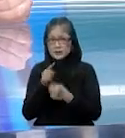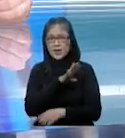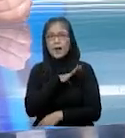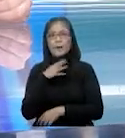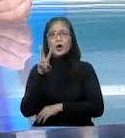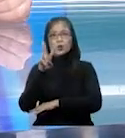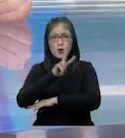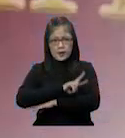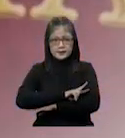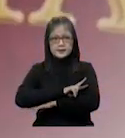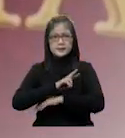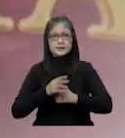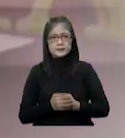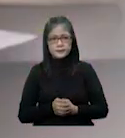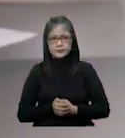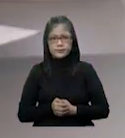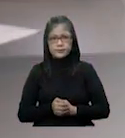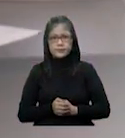ini.